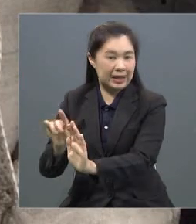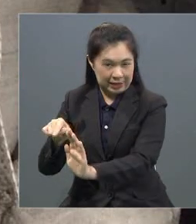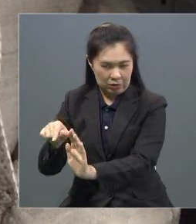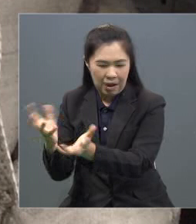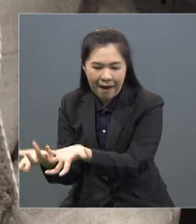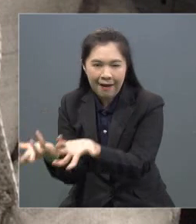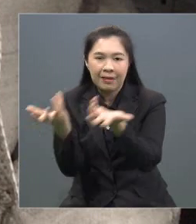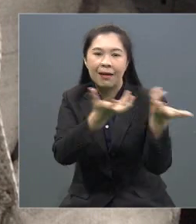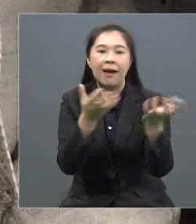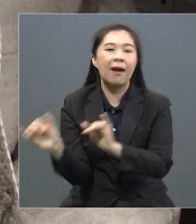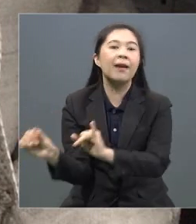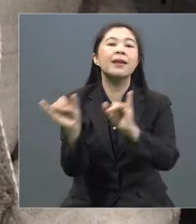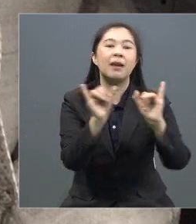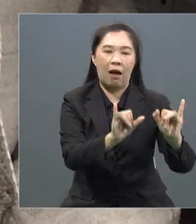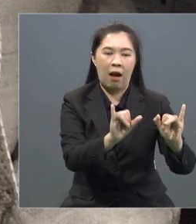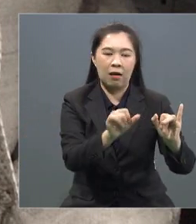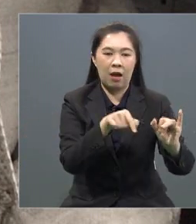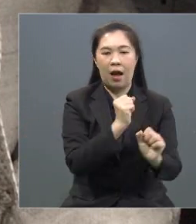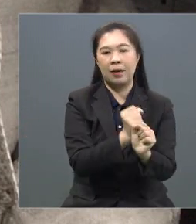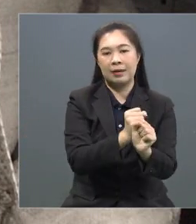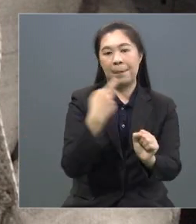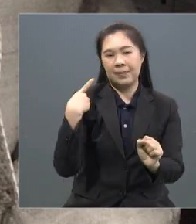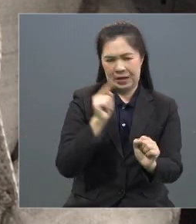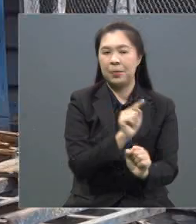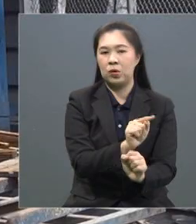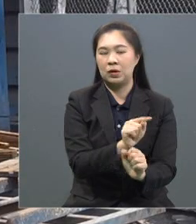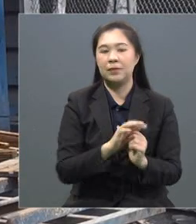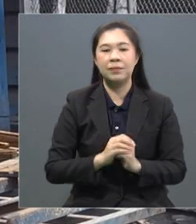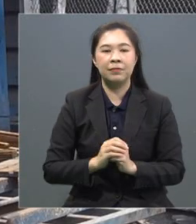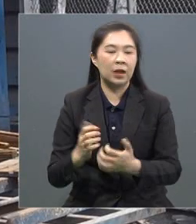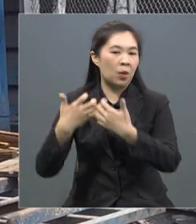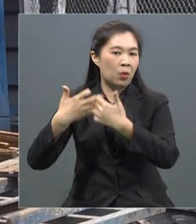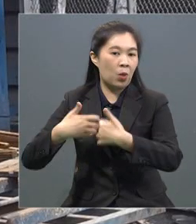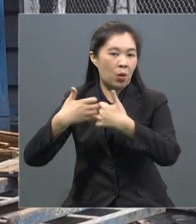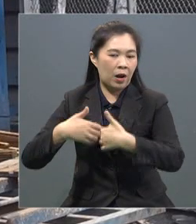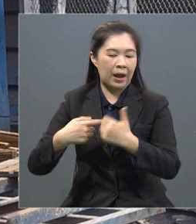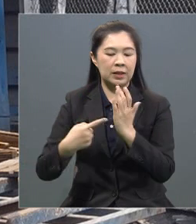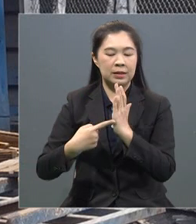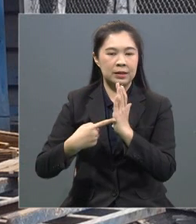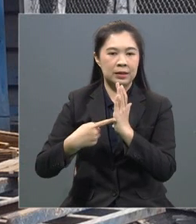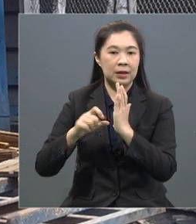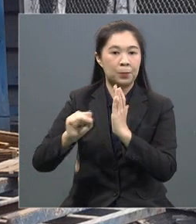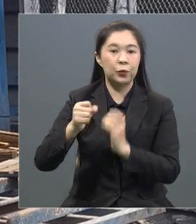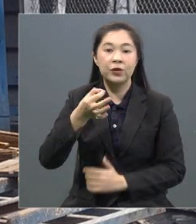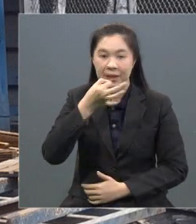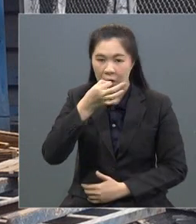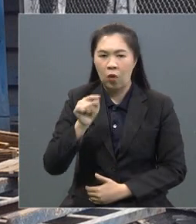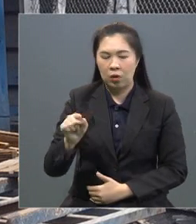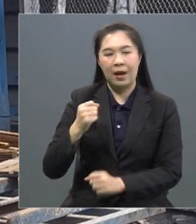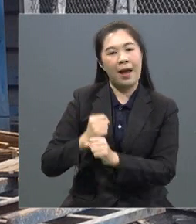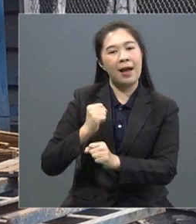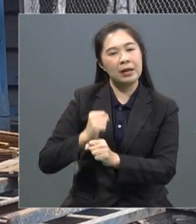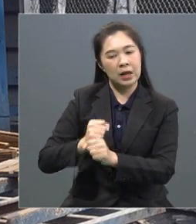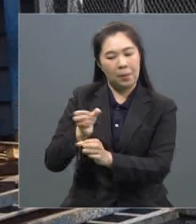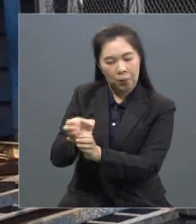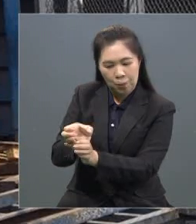ออกจากโรงงานเพื่อนำกลับไปใช้ประโยชน์ค่ะโดยในโรงงานที่จังหวัดสมุทรสาครนะคะประกอบกิจการหล่อหลอม